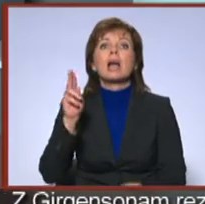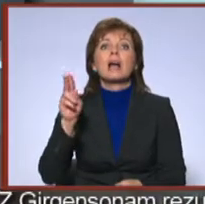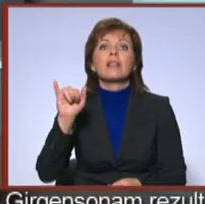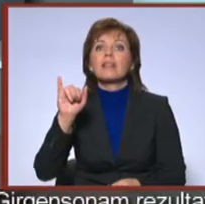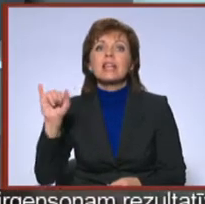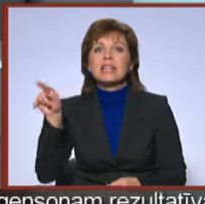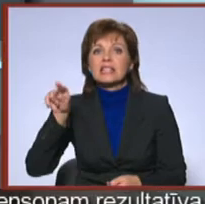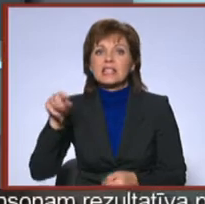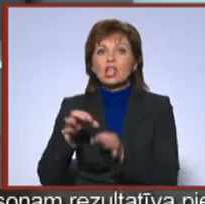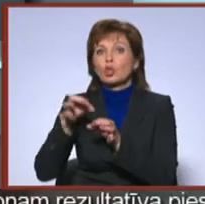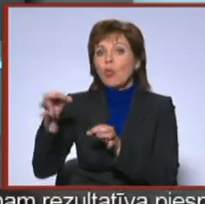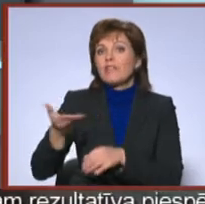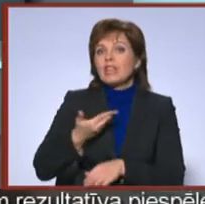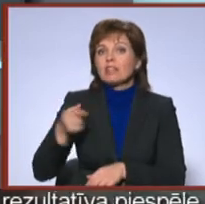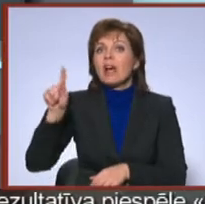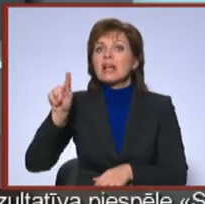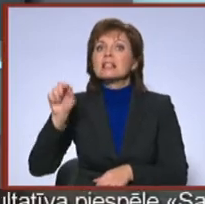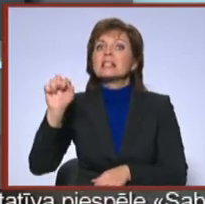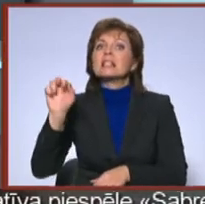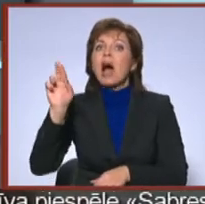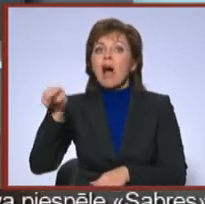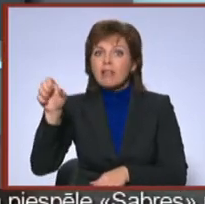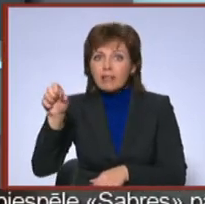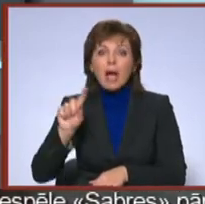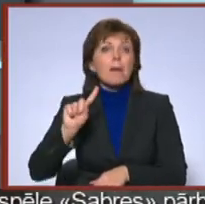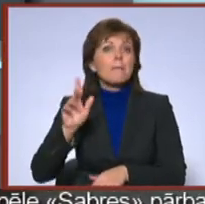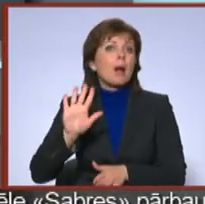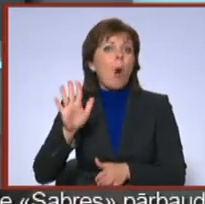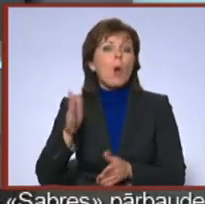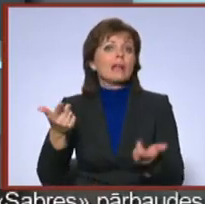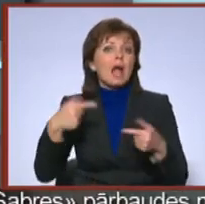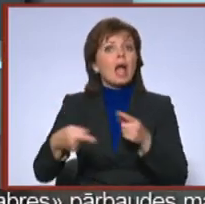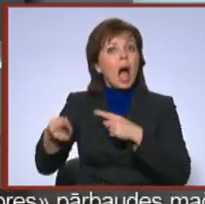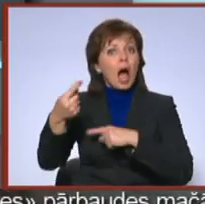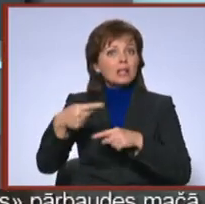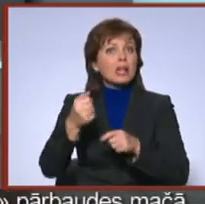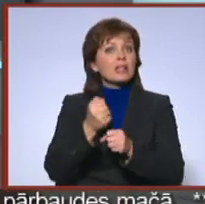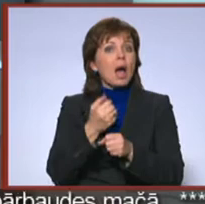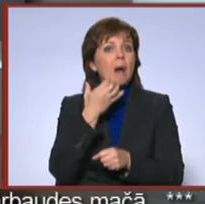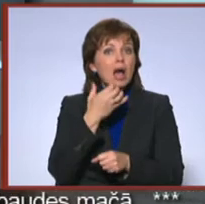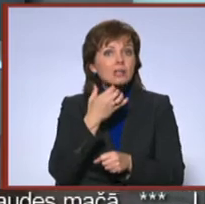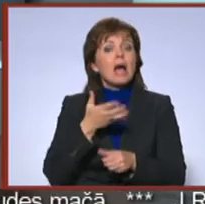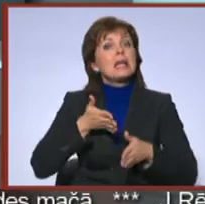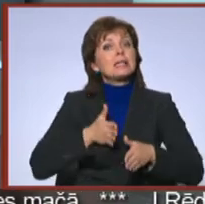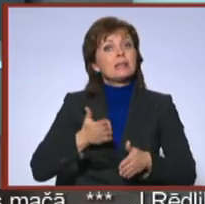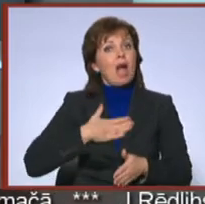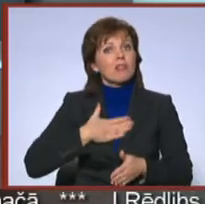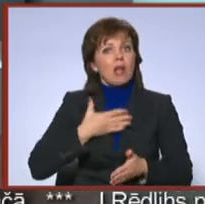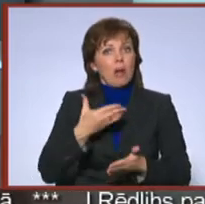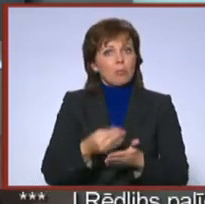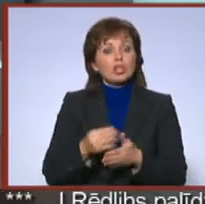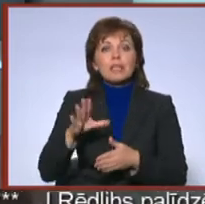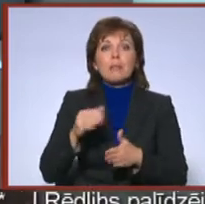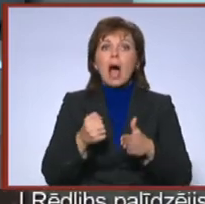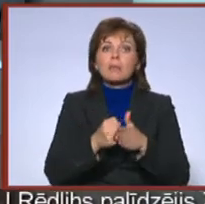Vistas novada iedzīvotāja Santa Curikova pirms kāda laika atgriezusies no darba ārzemēs, lai dzimtajā pusē ar ģimenes atbalstu izveidot savu